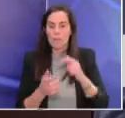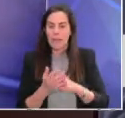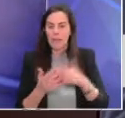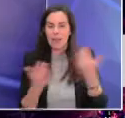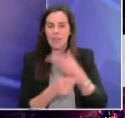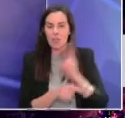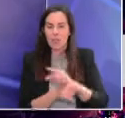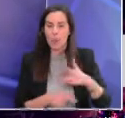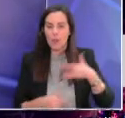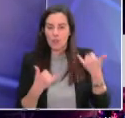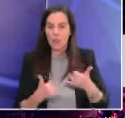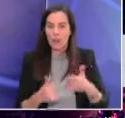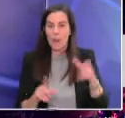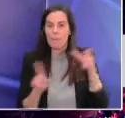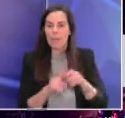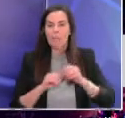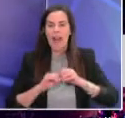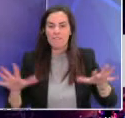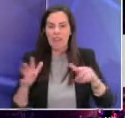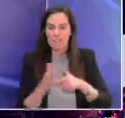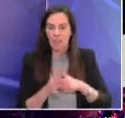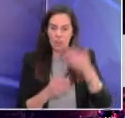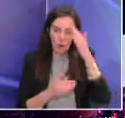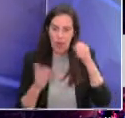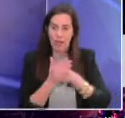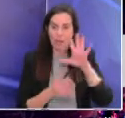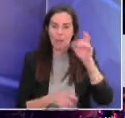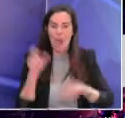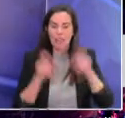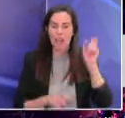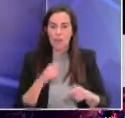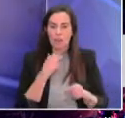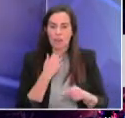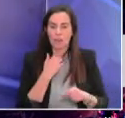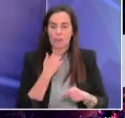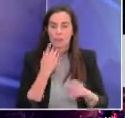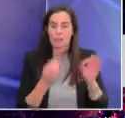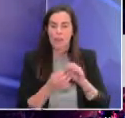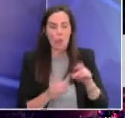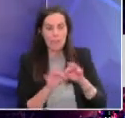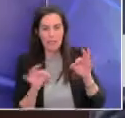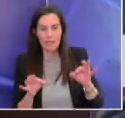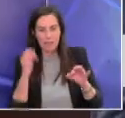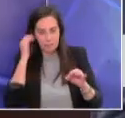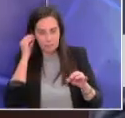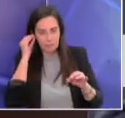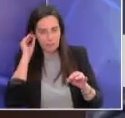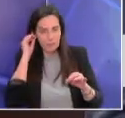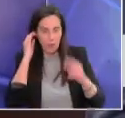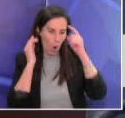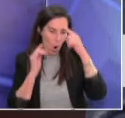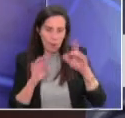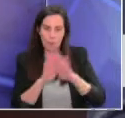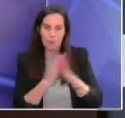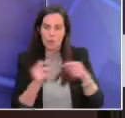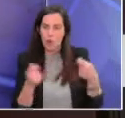וגזף וואטסאפ עכשיו מגבילה את ההפצה של הודעה עד לחמישה אנשים. זה הכל. זה התחיל, הודו בכלל היא תופעה בכל מה